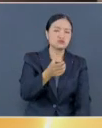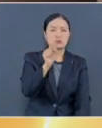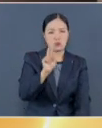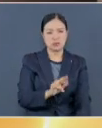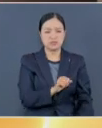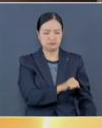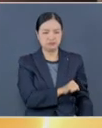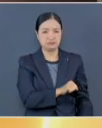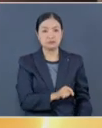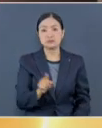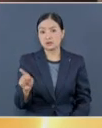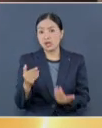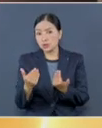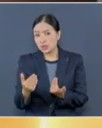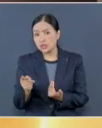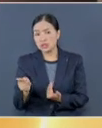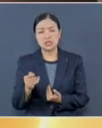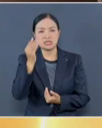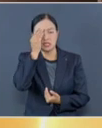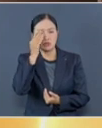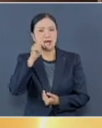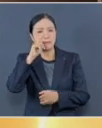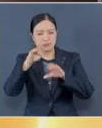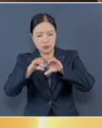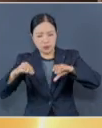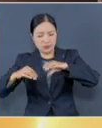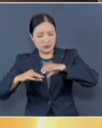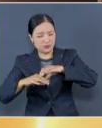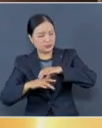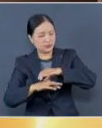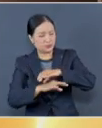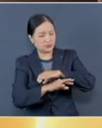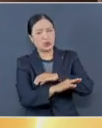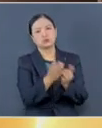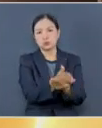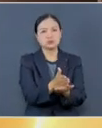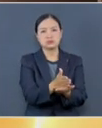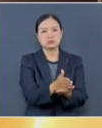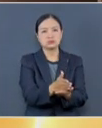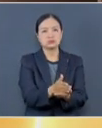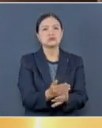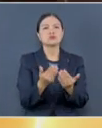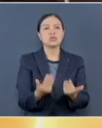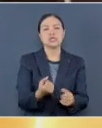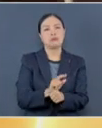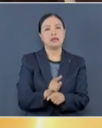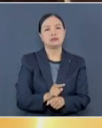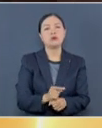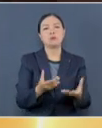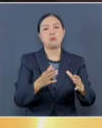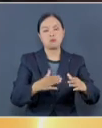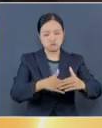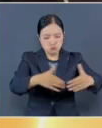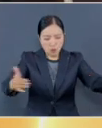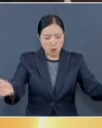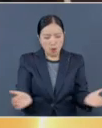อิสราเอลหยุดการส่งน้ำให้กาซ่าแล้วนะฮะทำให้ตอนนี้ต้องไปพึ่งน้ำบ่อฮะซึ่งจะเห็นว่าตอนนี้ประชาชนจำนวนมากที่ปาเลสไตน์